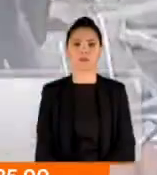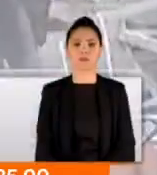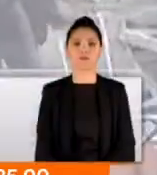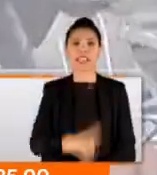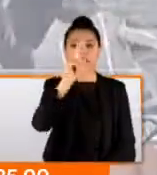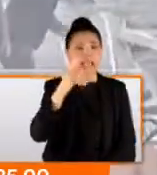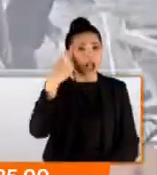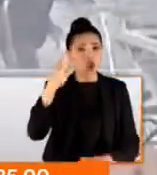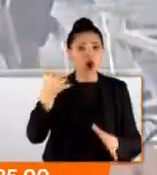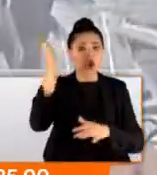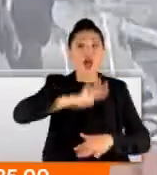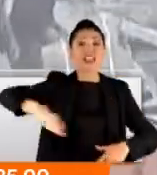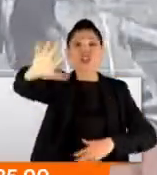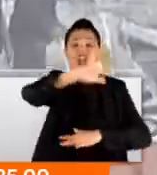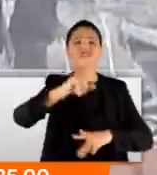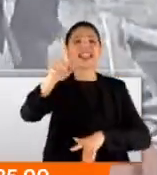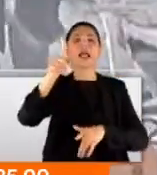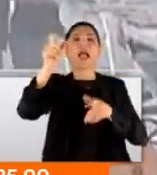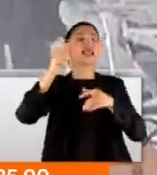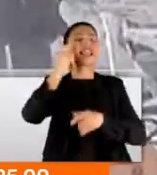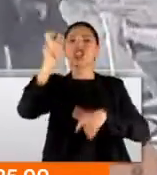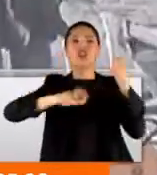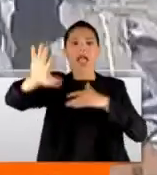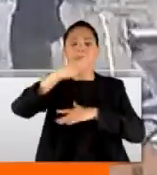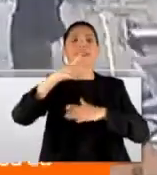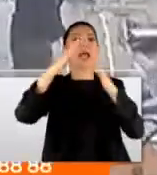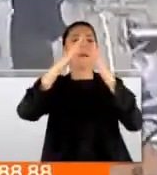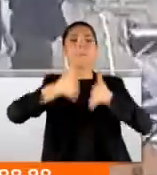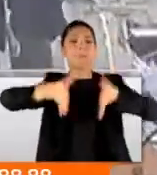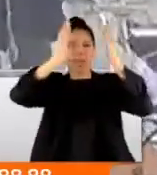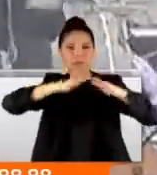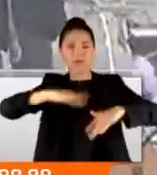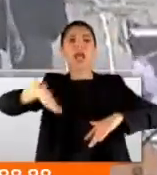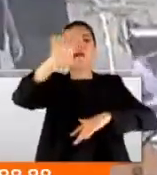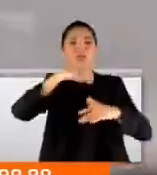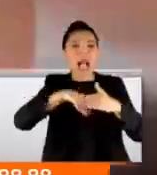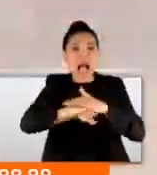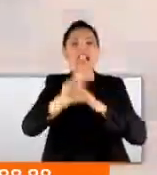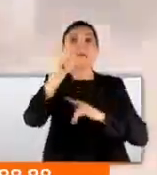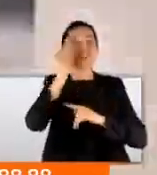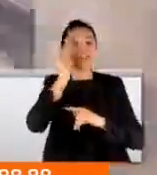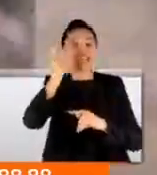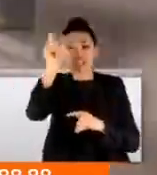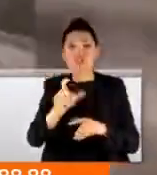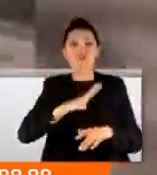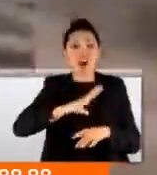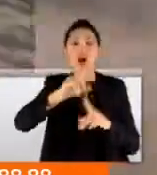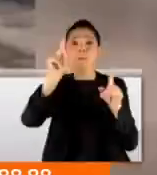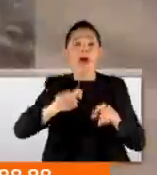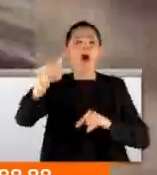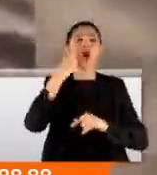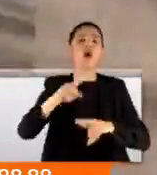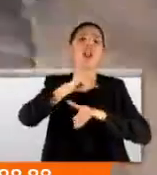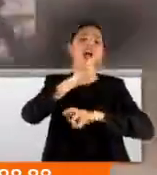İlk şokun ardından çevredekiler yıkılan binalara, enkaz altında kalanların yardımına koştu. Bir sessiz olun da adamlar bir